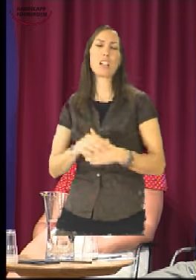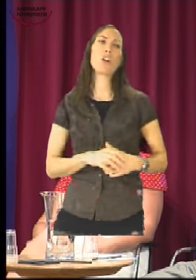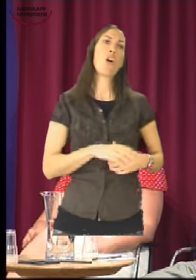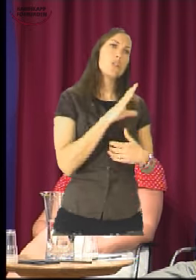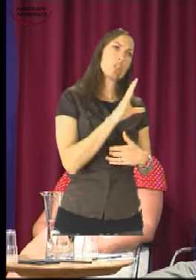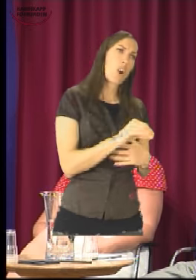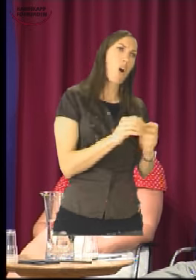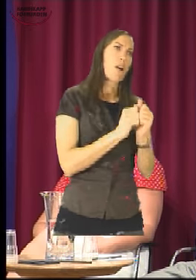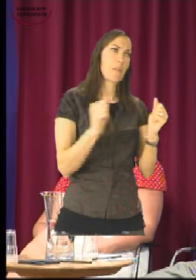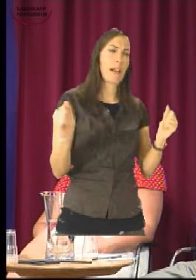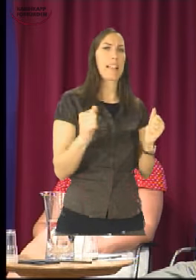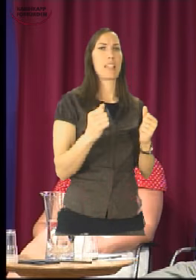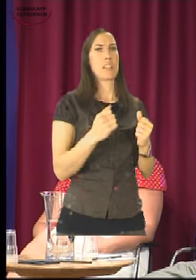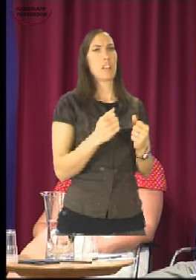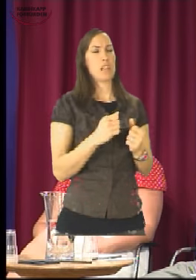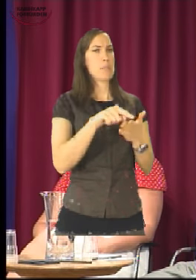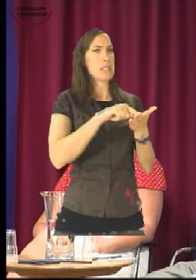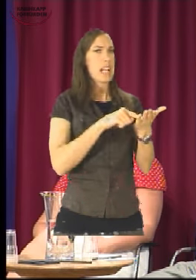måste